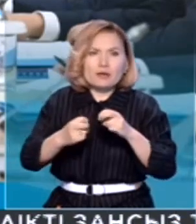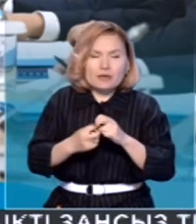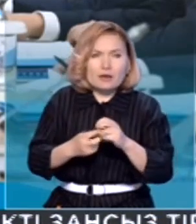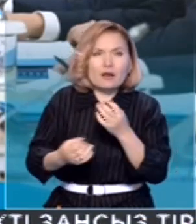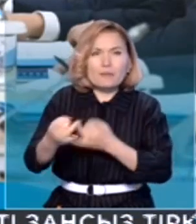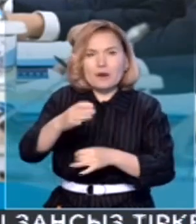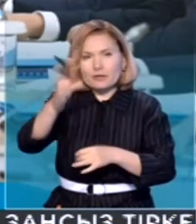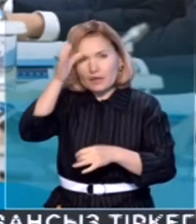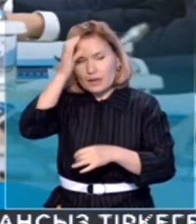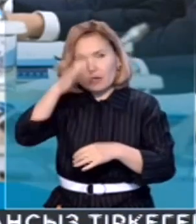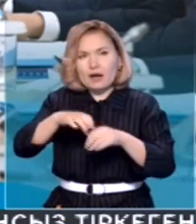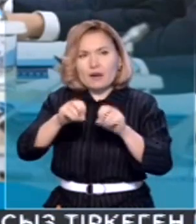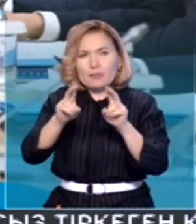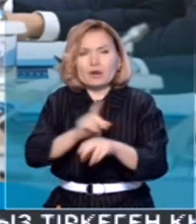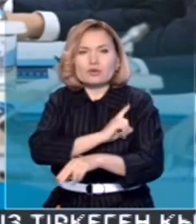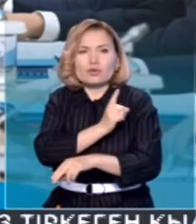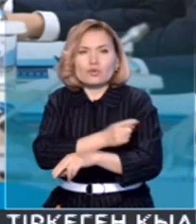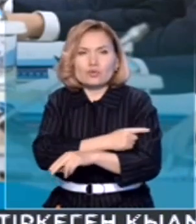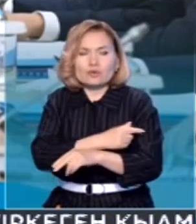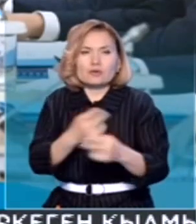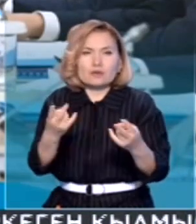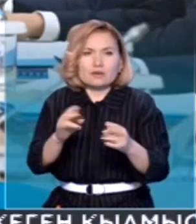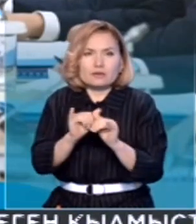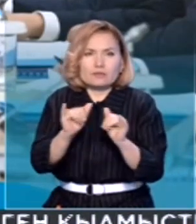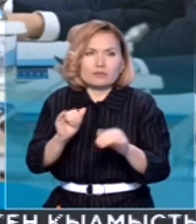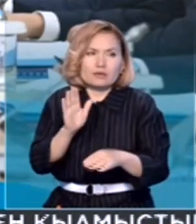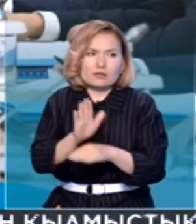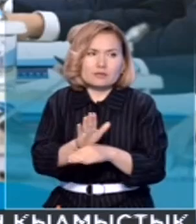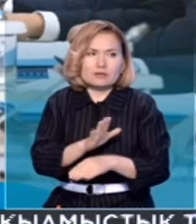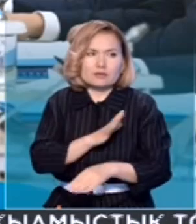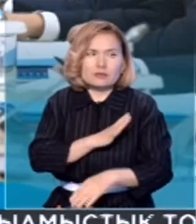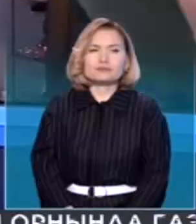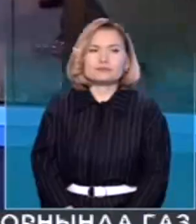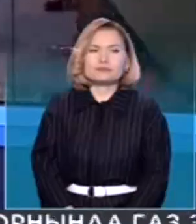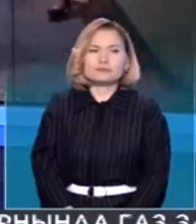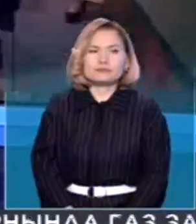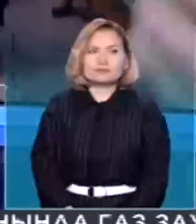ғылыми және кадрлық әлеуетті күшейту тапсырылды.